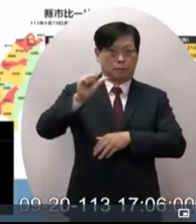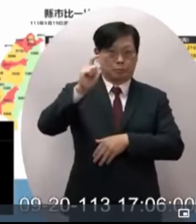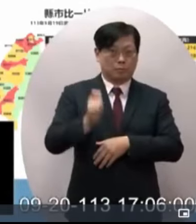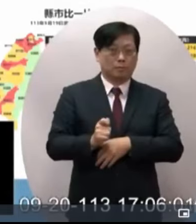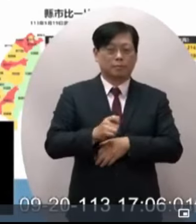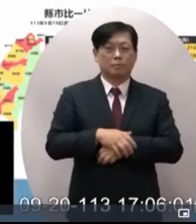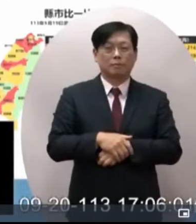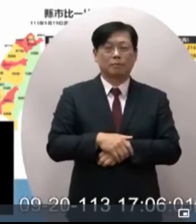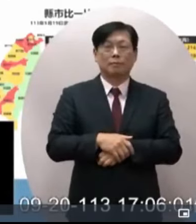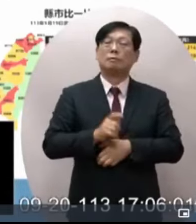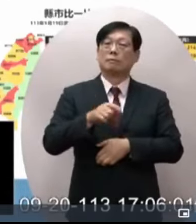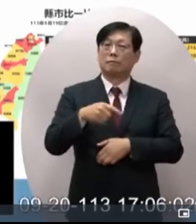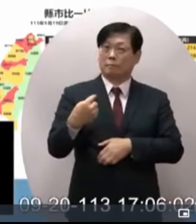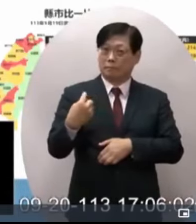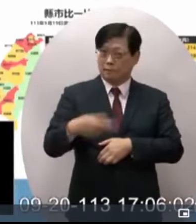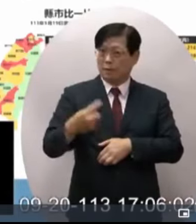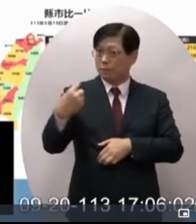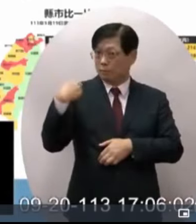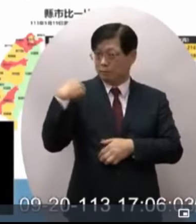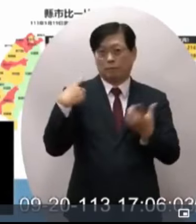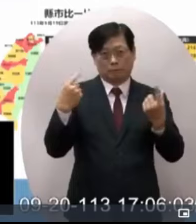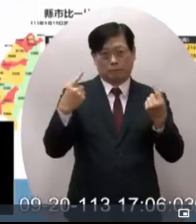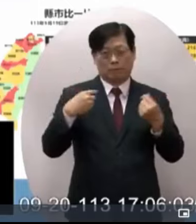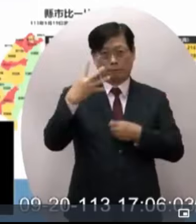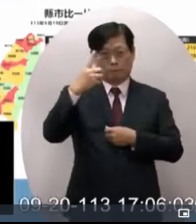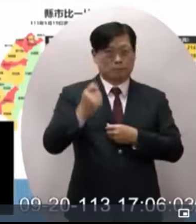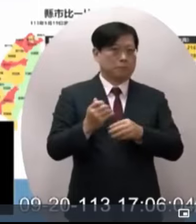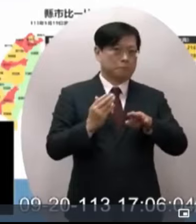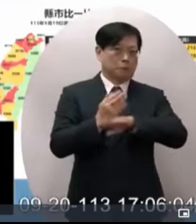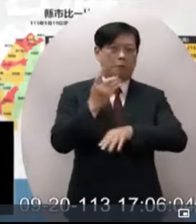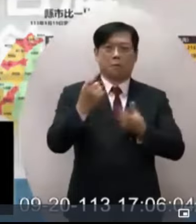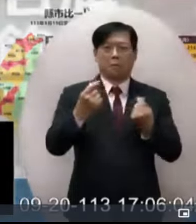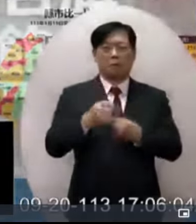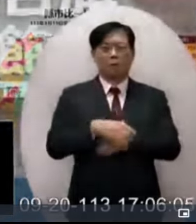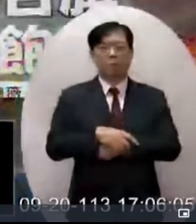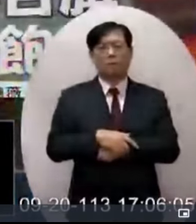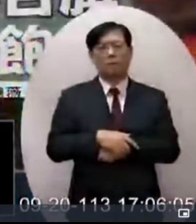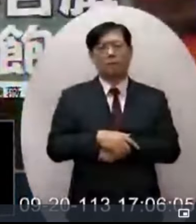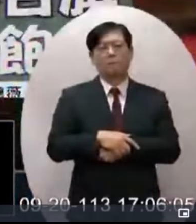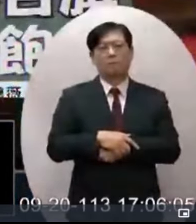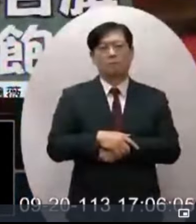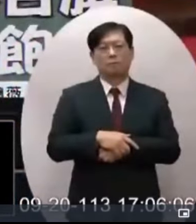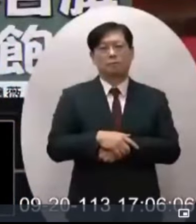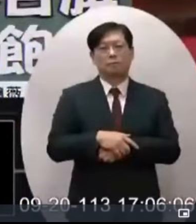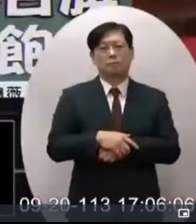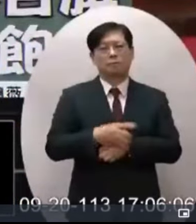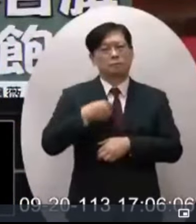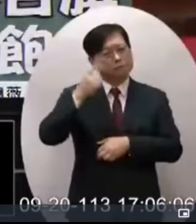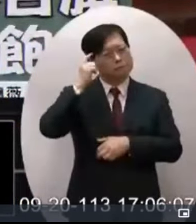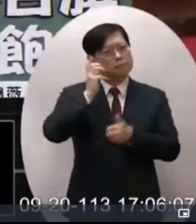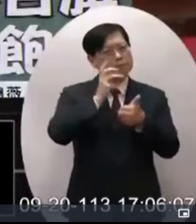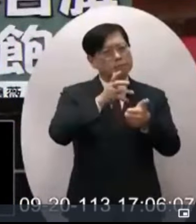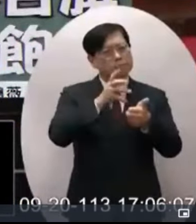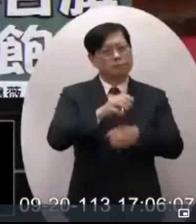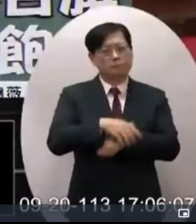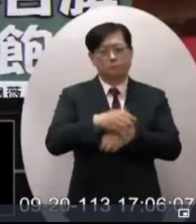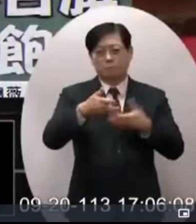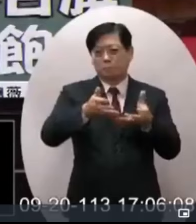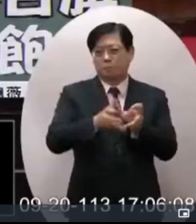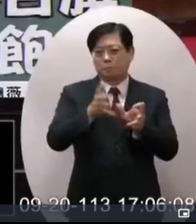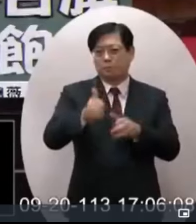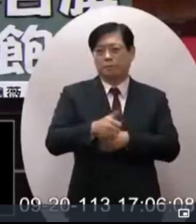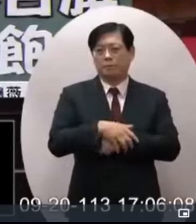5亿。在昨天一样超过了4亿。好，所以我想请问一下部